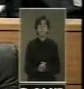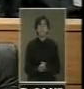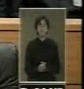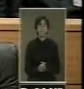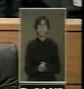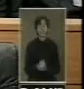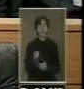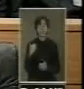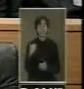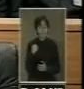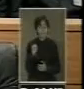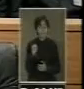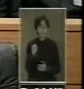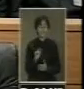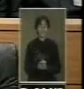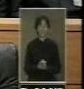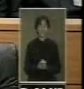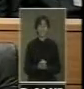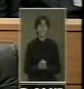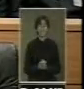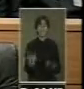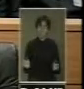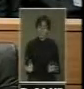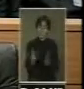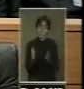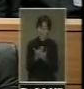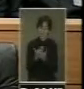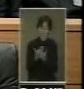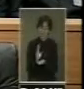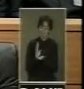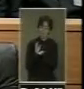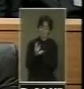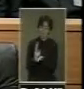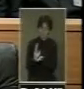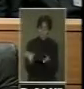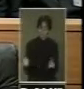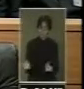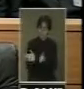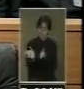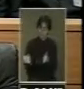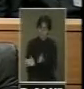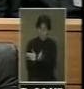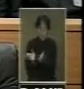มีขบวนการสนับสนุนเงินครับ